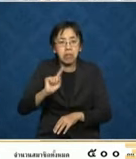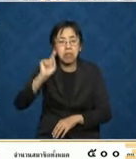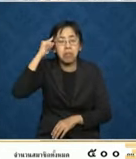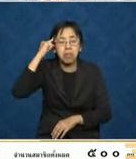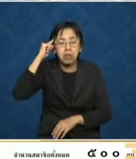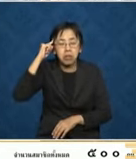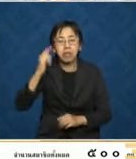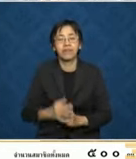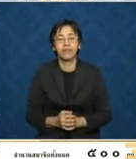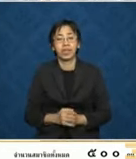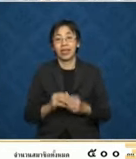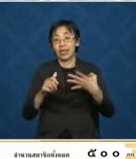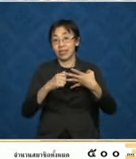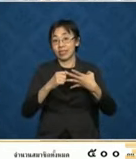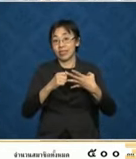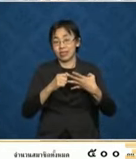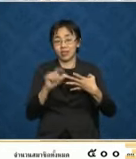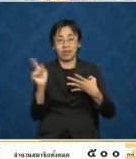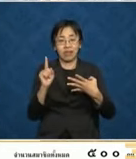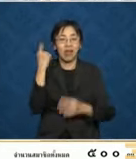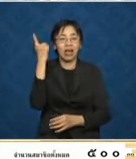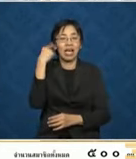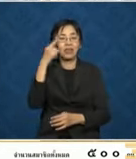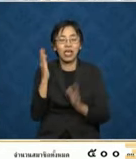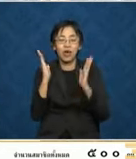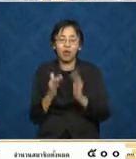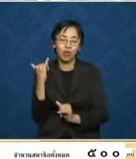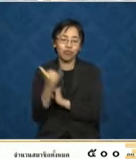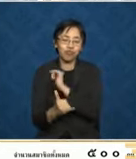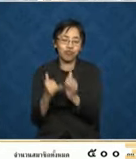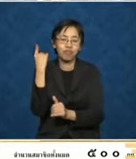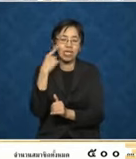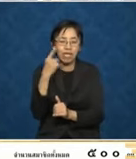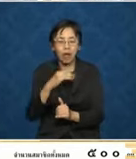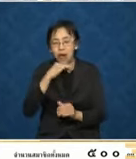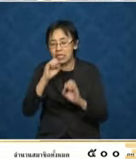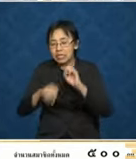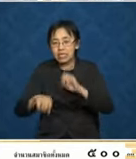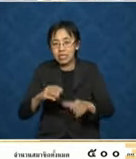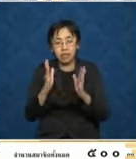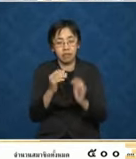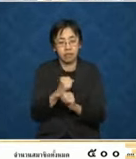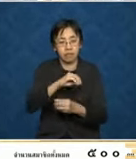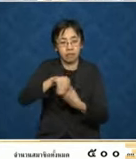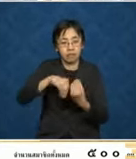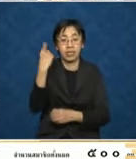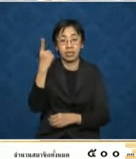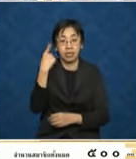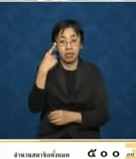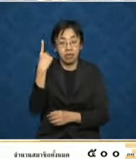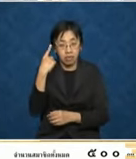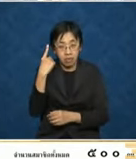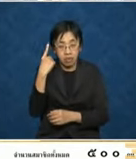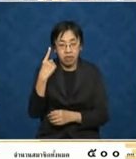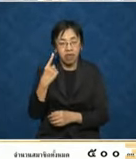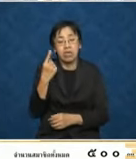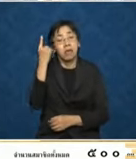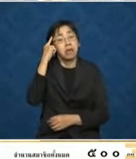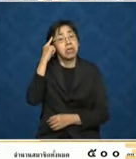แบบใด2ครับคือขยะจากการท่องเที่ยวครับปัจจุบันครับมีกลุ่มคนทำธุรกิจท่องเที่ยวจำนวนมากที่